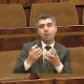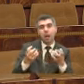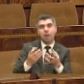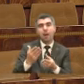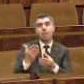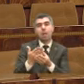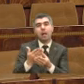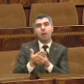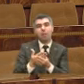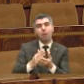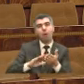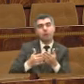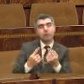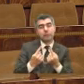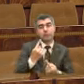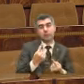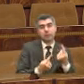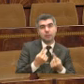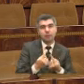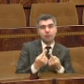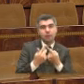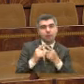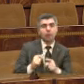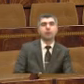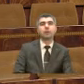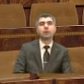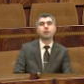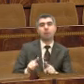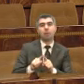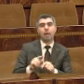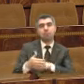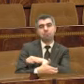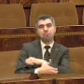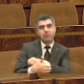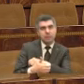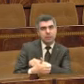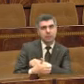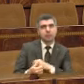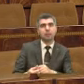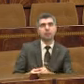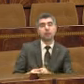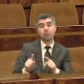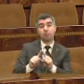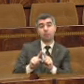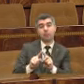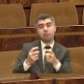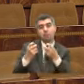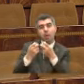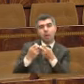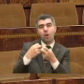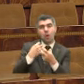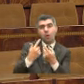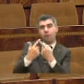ديالهم ترفضوا، خاصه بالمناطق النائيه والفقيره بحال الشان ديال الاقليم فيكيك، اللي واحد